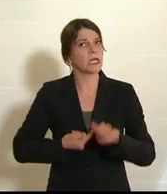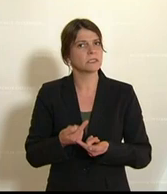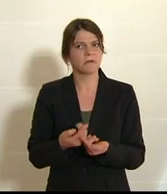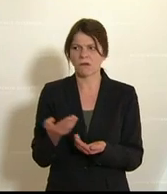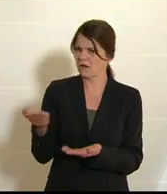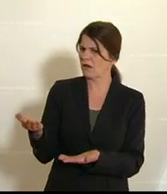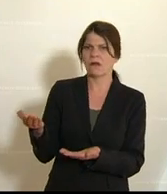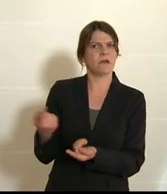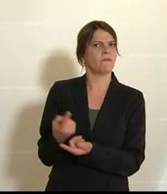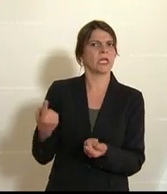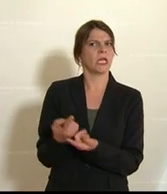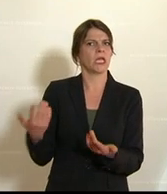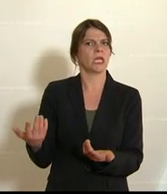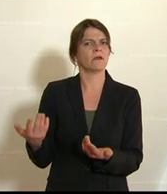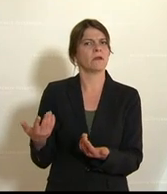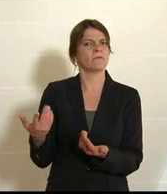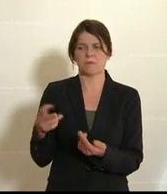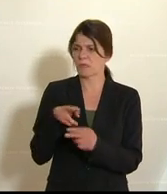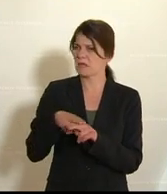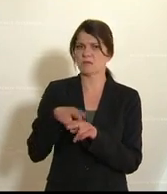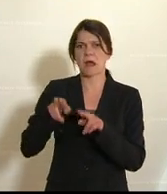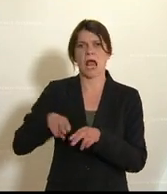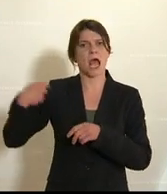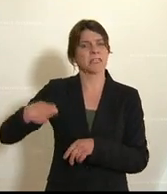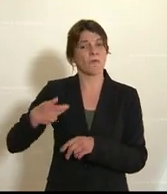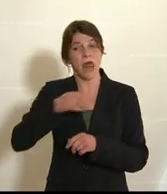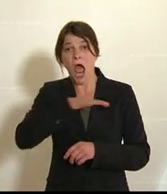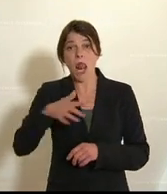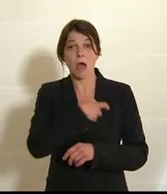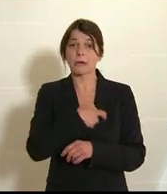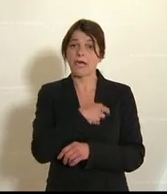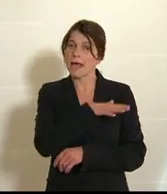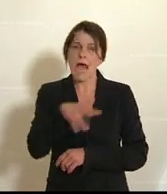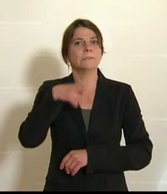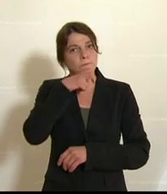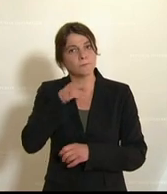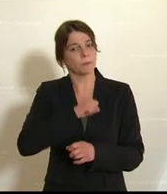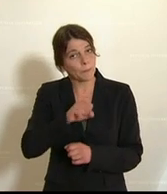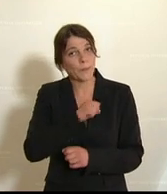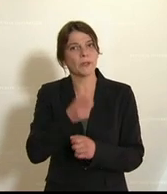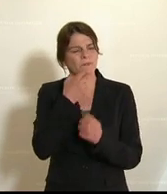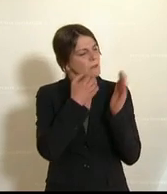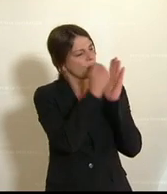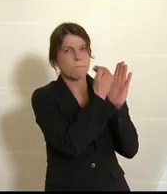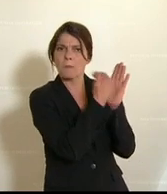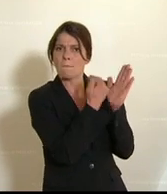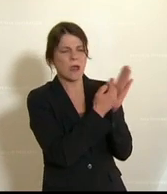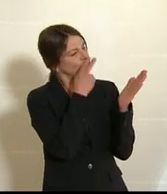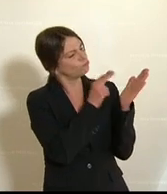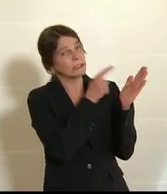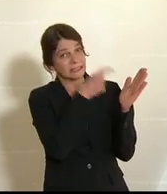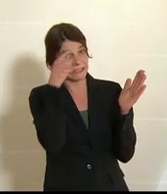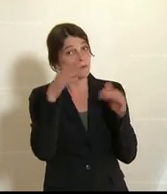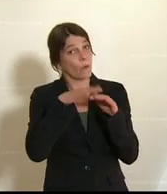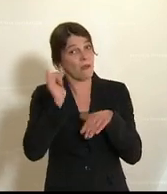da von den Nationalratsabgeordneten aller Fraktionen sich sehr viel Mühe gegeben und die einzelnen Positionen nach Sinnhaftigkeit oder